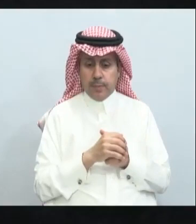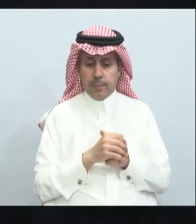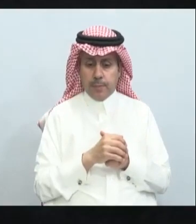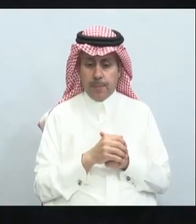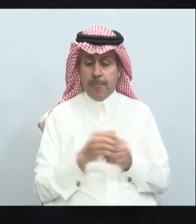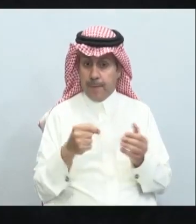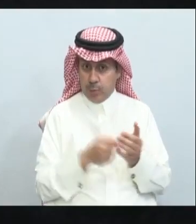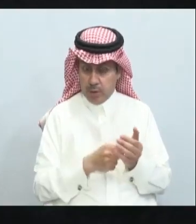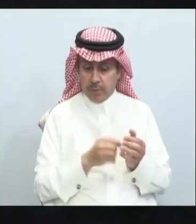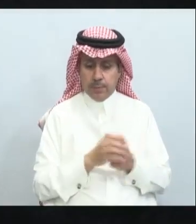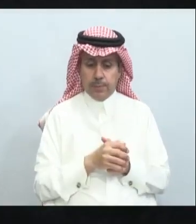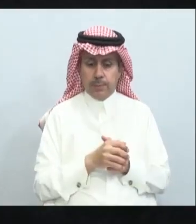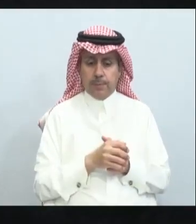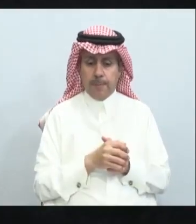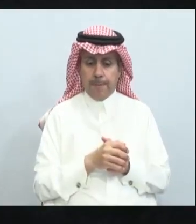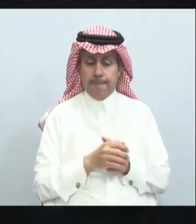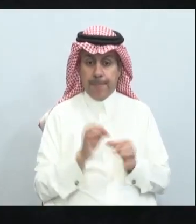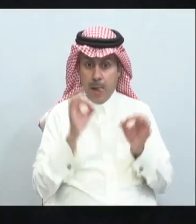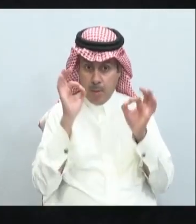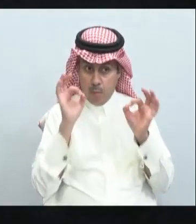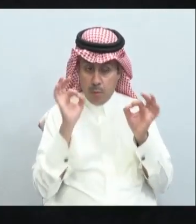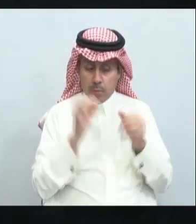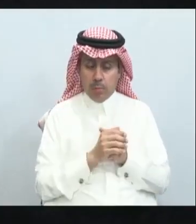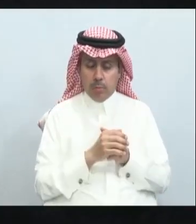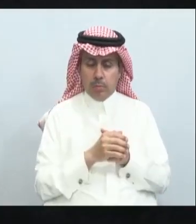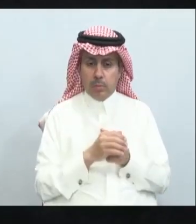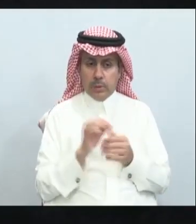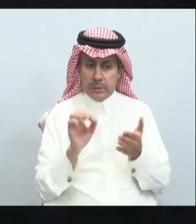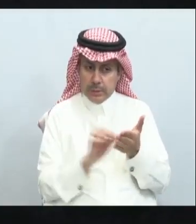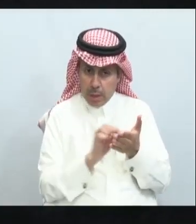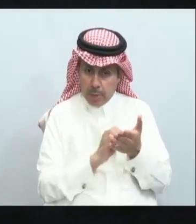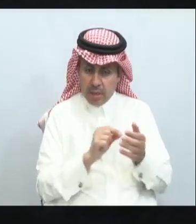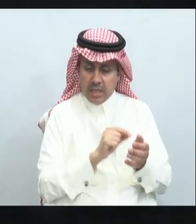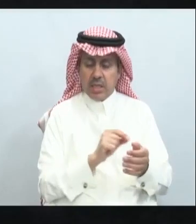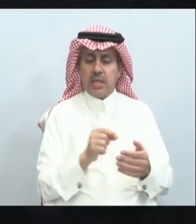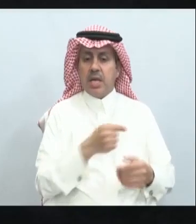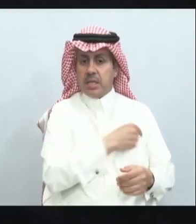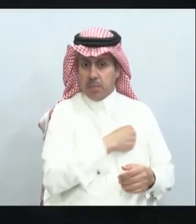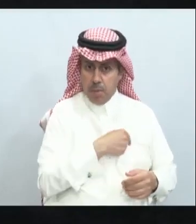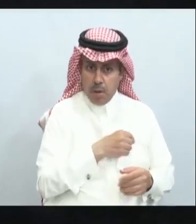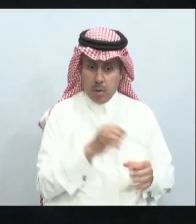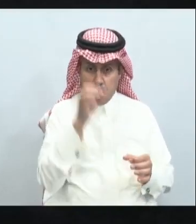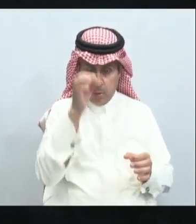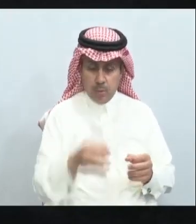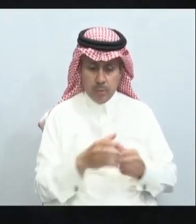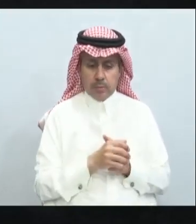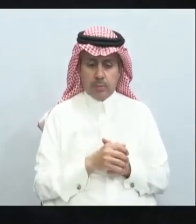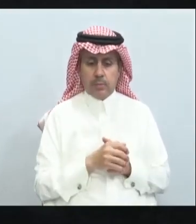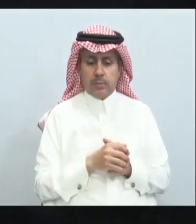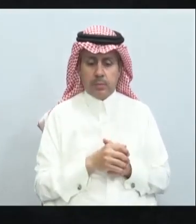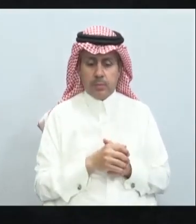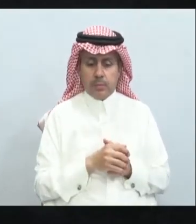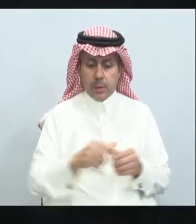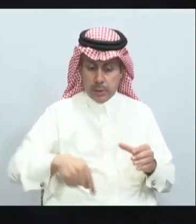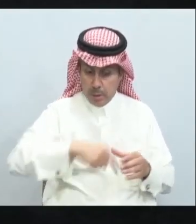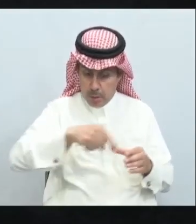مستشفياتنا الان كيف هي الدقه تقييد الاسماء على العينات وعلى الانبوب وعلى كل شيء حتى